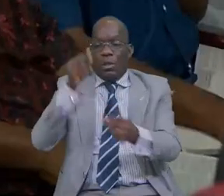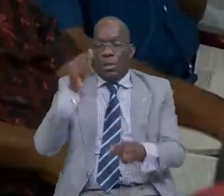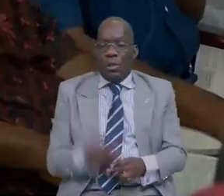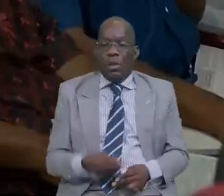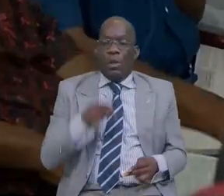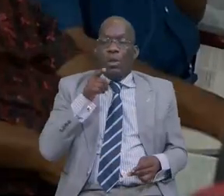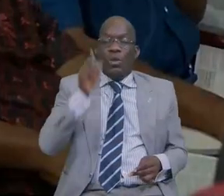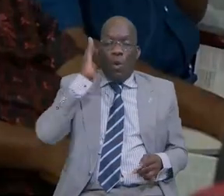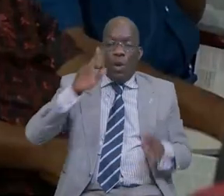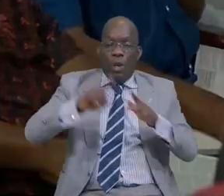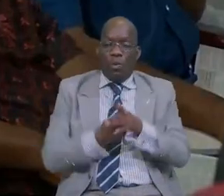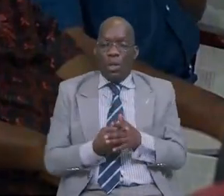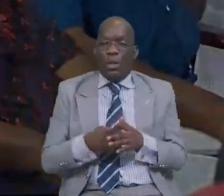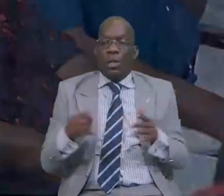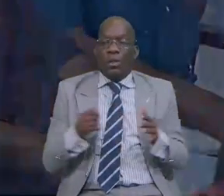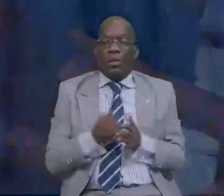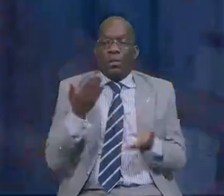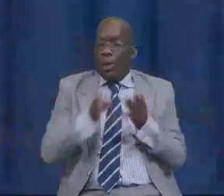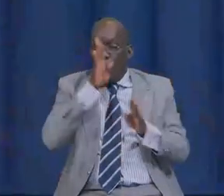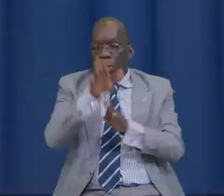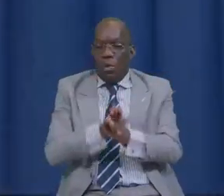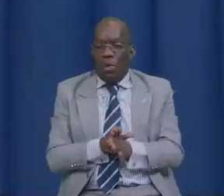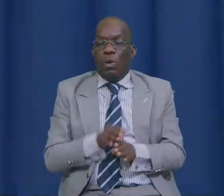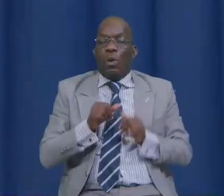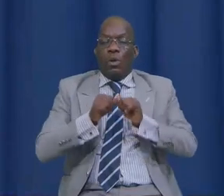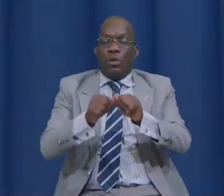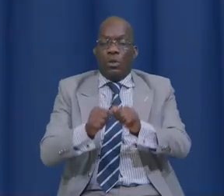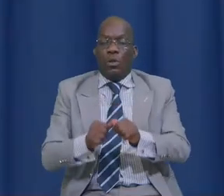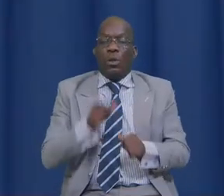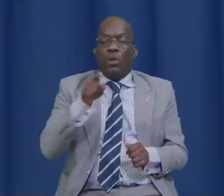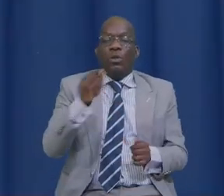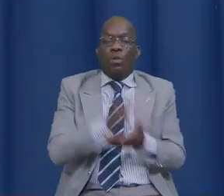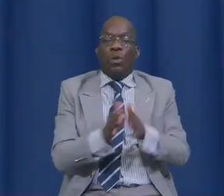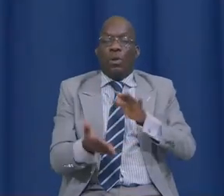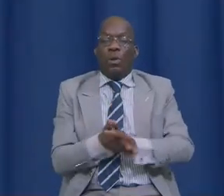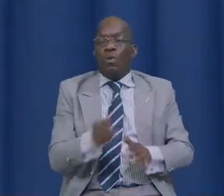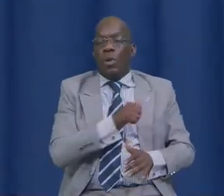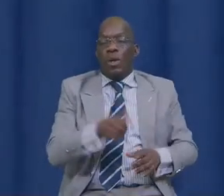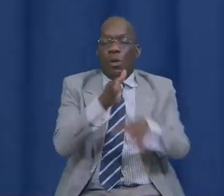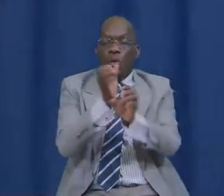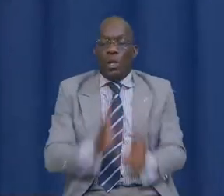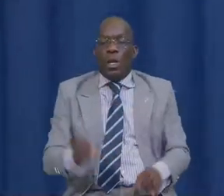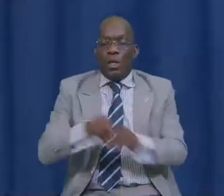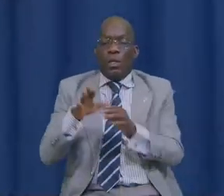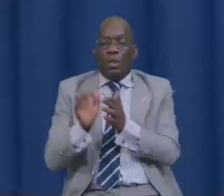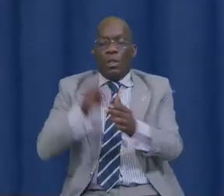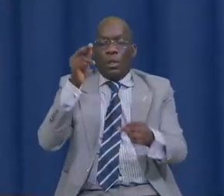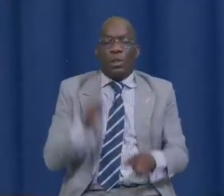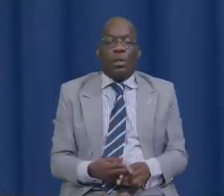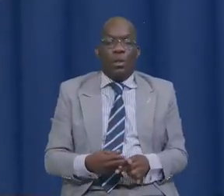vas commencer. Tu vas commencer, serait lent, mais continue à le faire. Tu vas devenir champion.